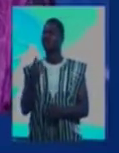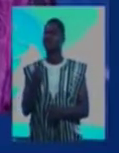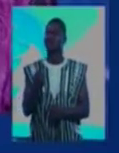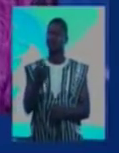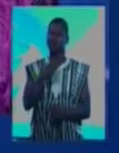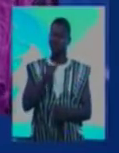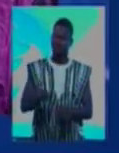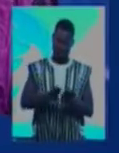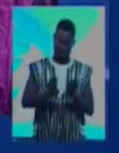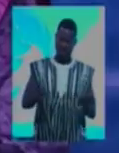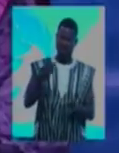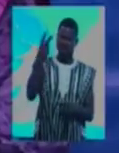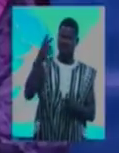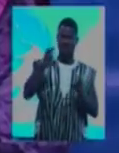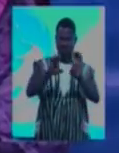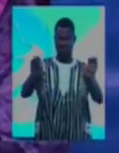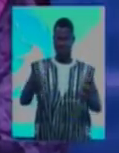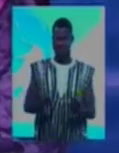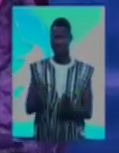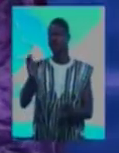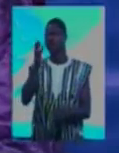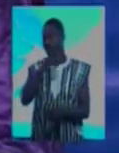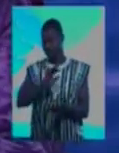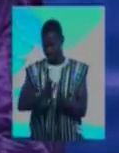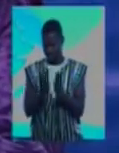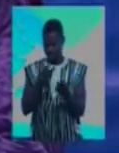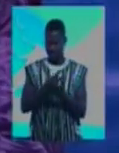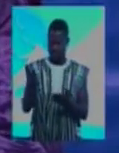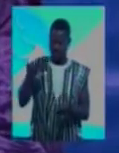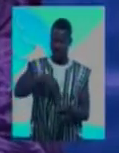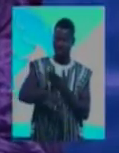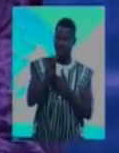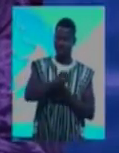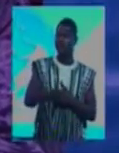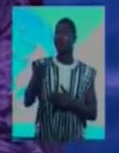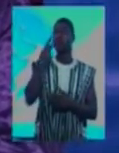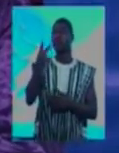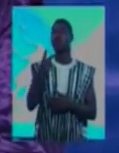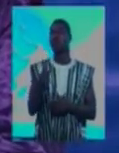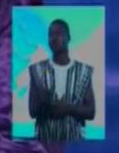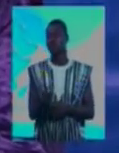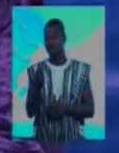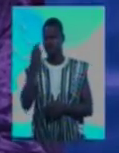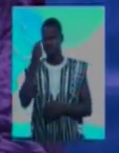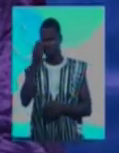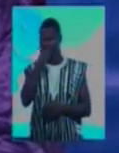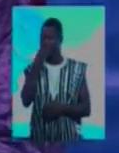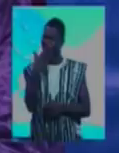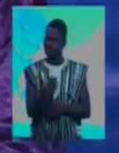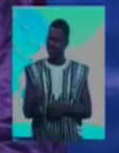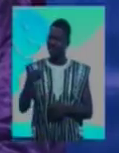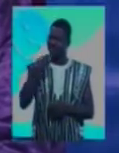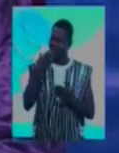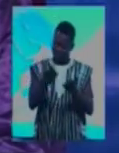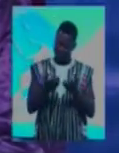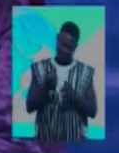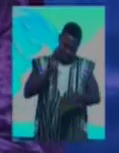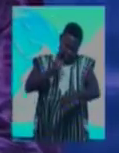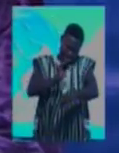deux cartons de livres dans la périphérie de Ouaga et que j'ai vu les yeux avides des enfants qui voulaient toucher, qui